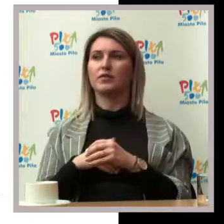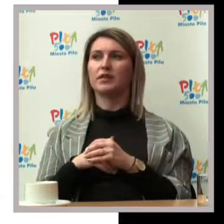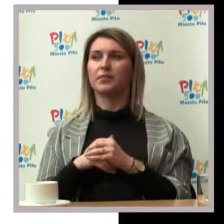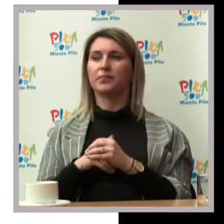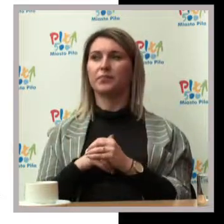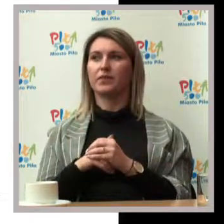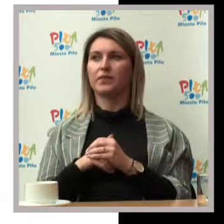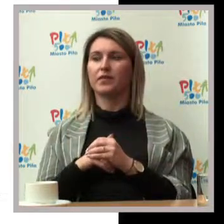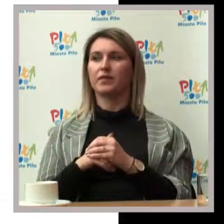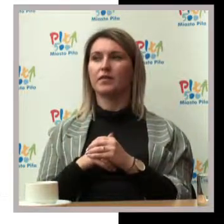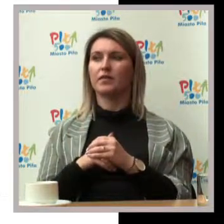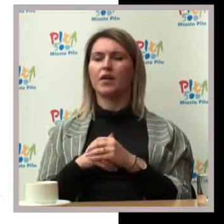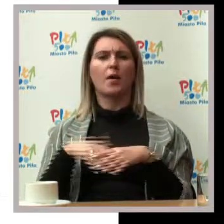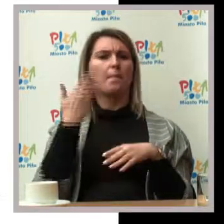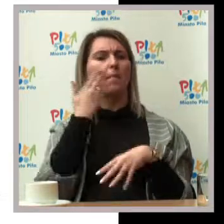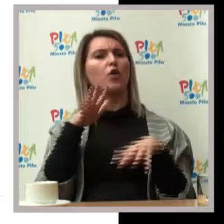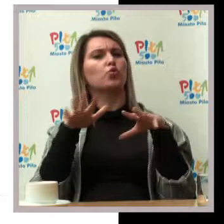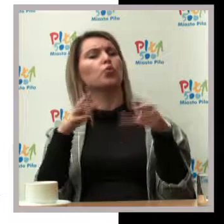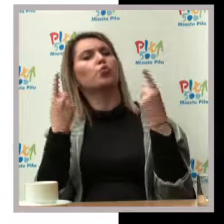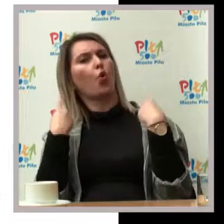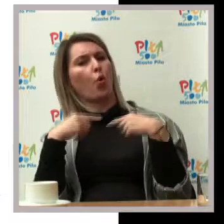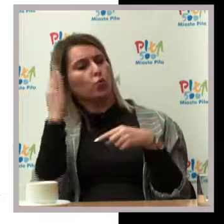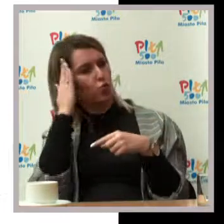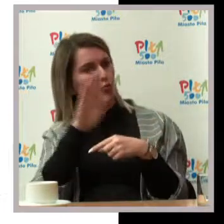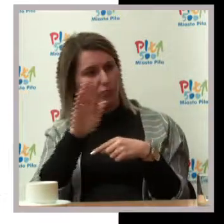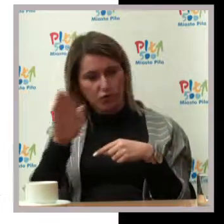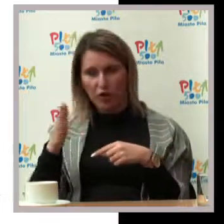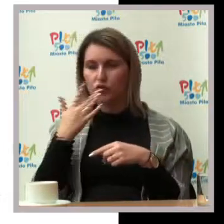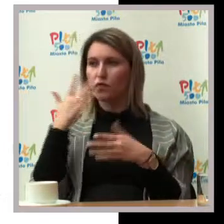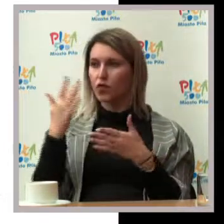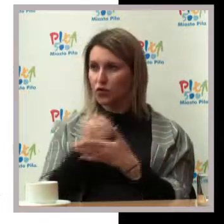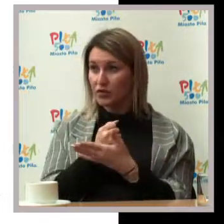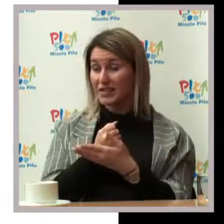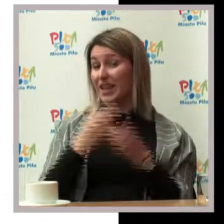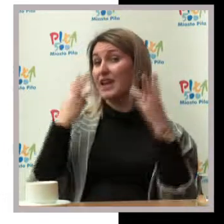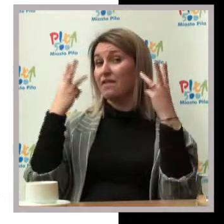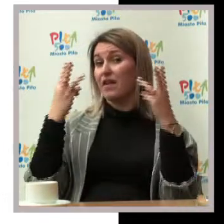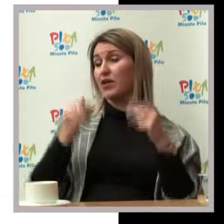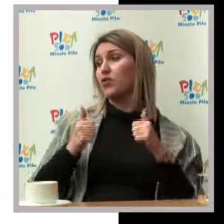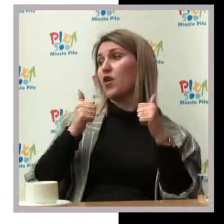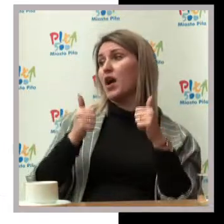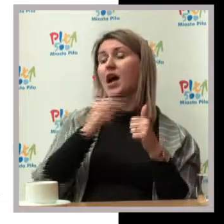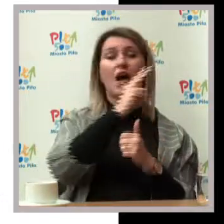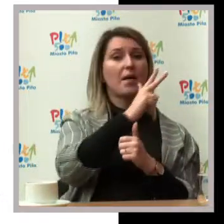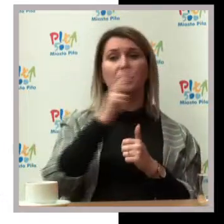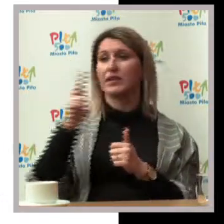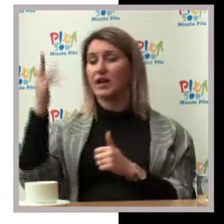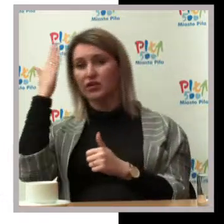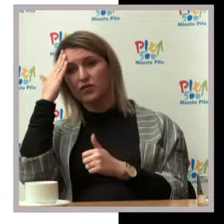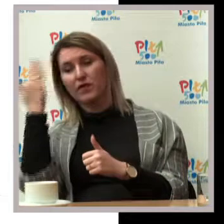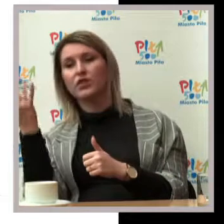miejskiej korzysta wielu mieszkańców. Warto, aby każdy wiedział, ile miasto bezpośrednio ze swojego budżetu